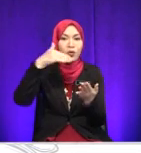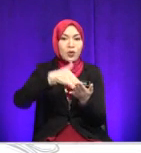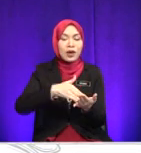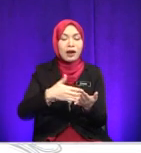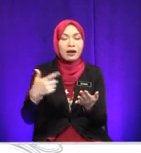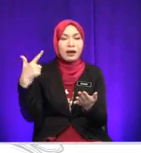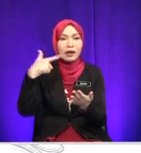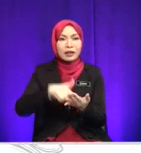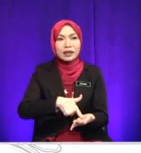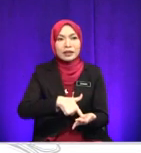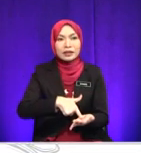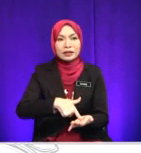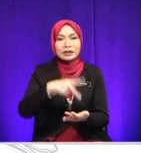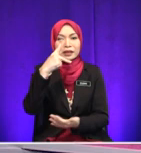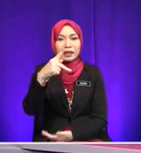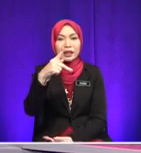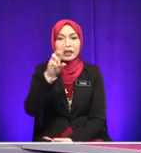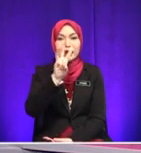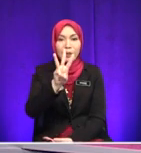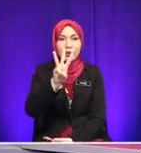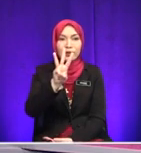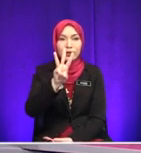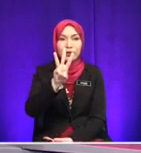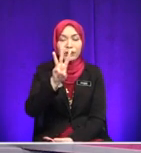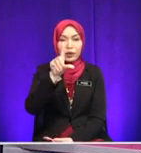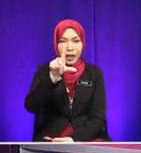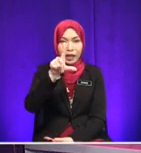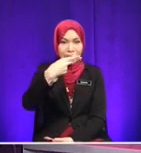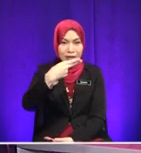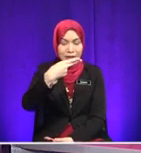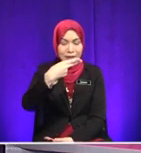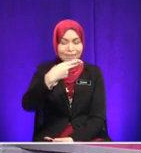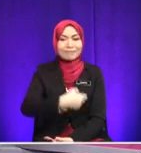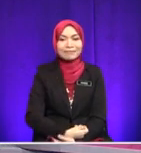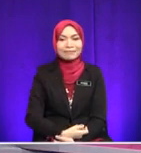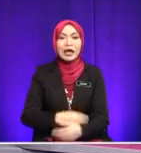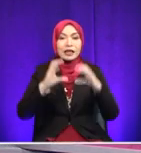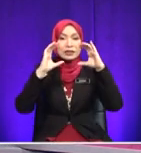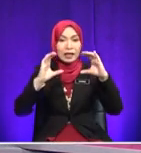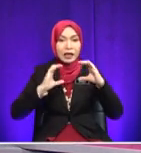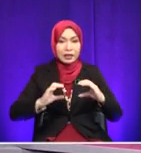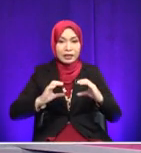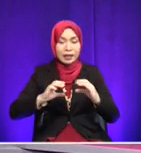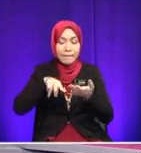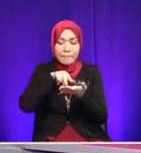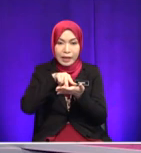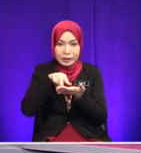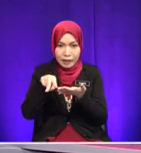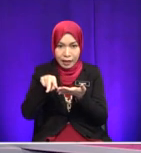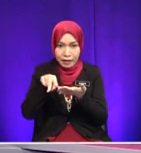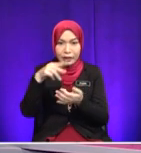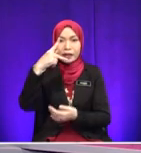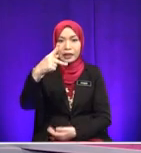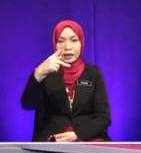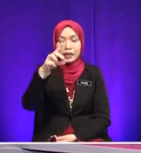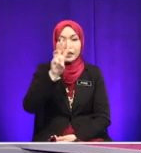KWLH. Jadi sesi pembelajaran kita hari ini berdasarkan teknik bacaan KWLH. Saya nak ingatkan anak-anak murid